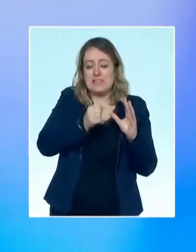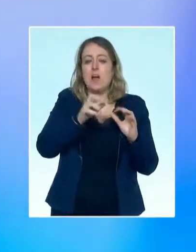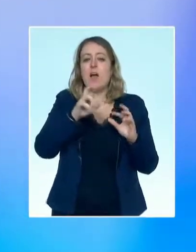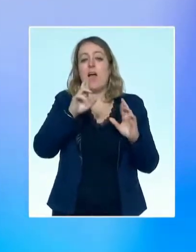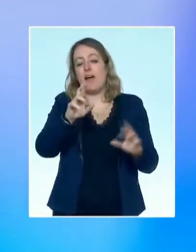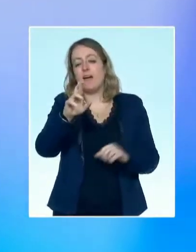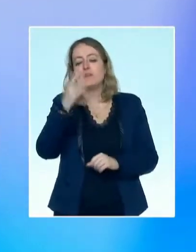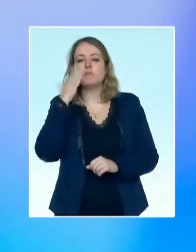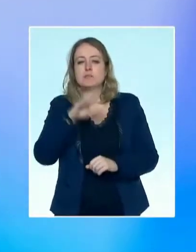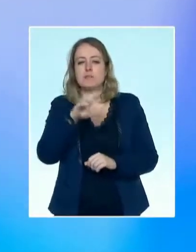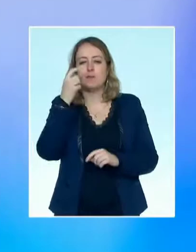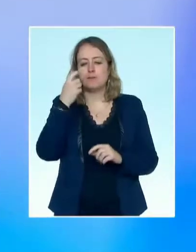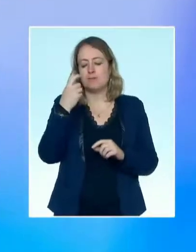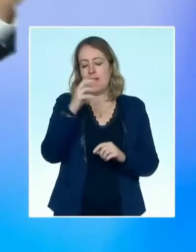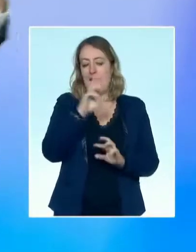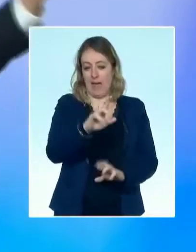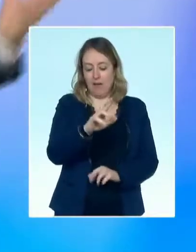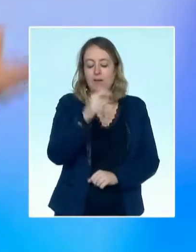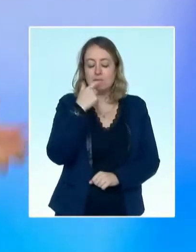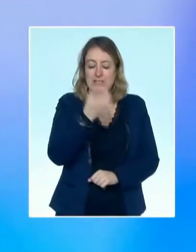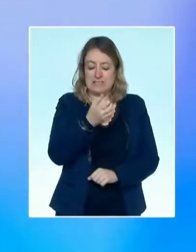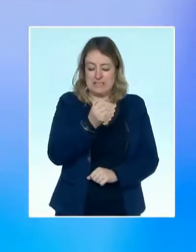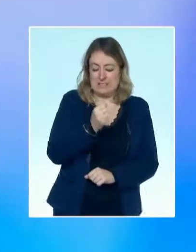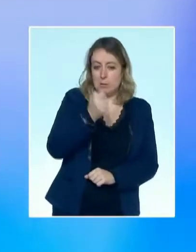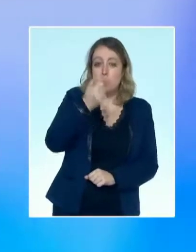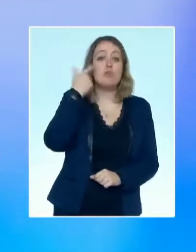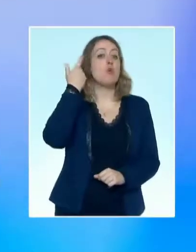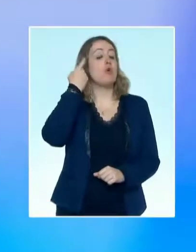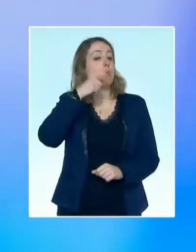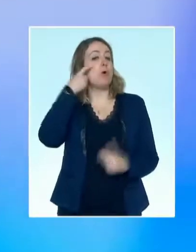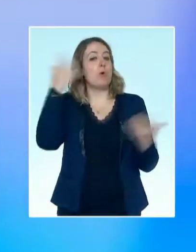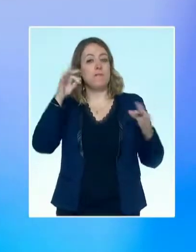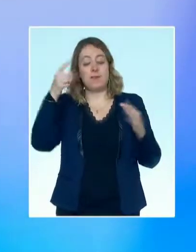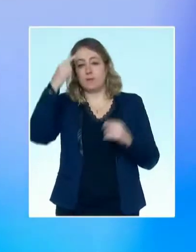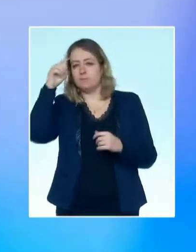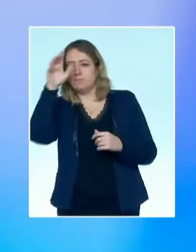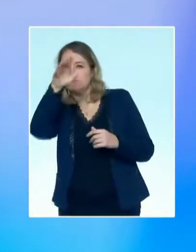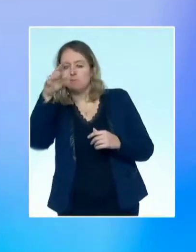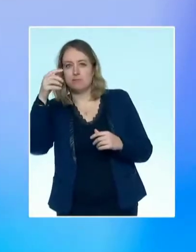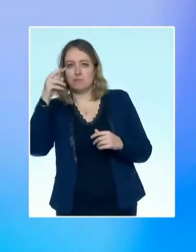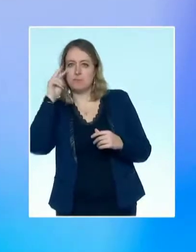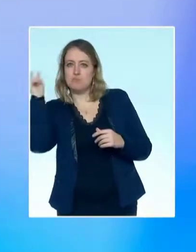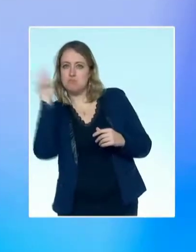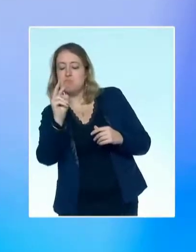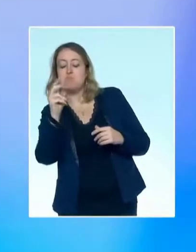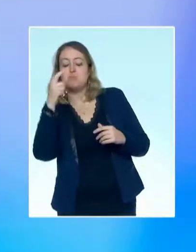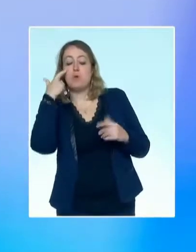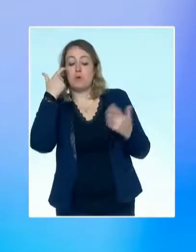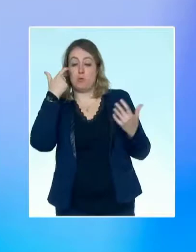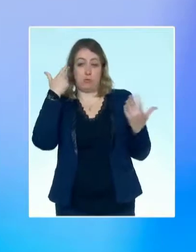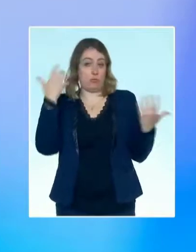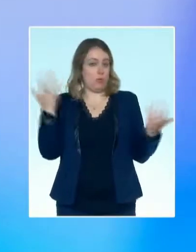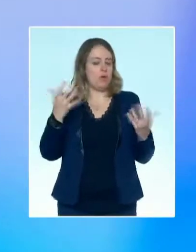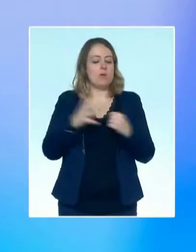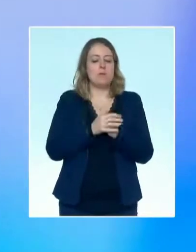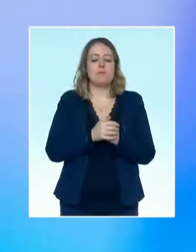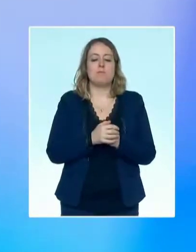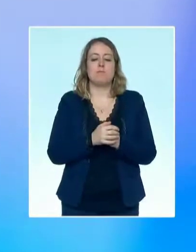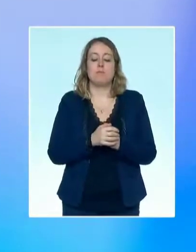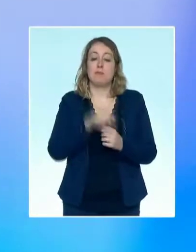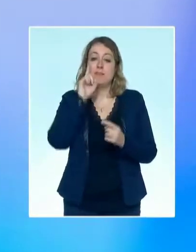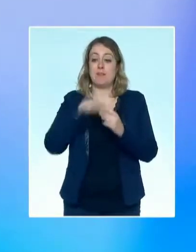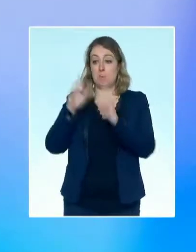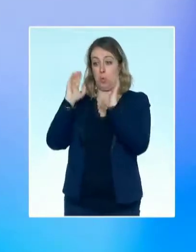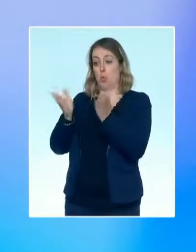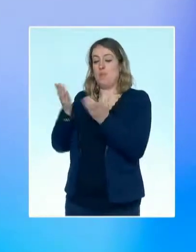R, d'accord, puisqu'on voit bien que les projections... Eurial, oui, excuse-moi. Montrent mais il y a un I après. Protéger mais Eurial,